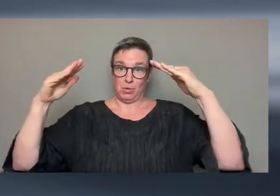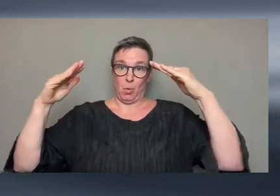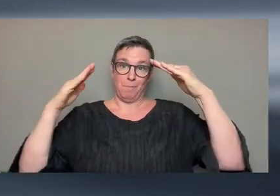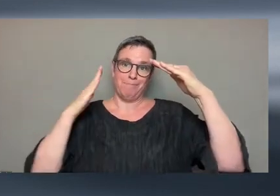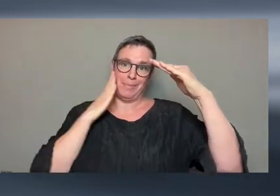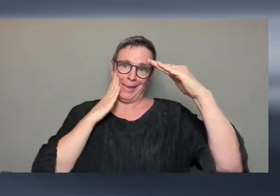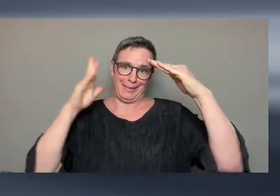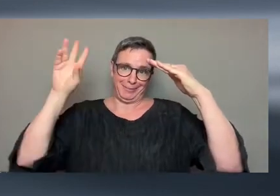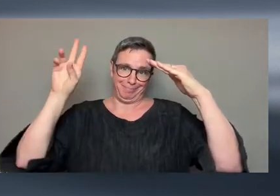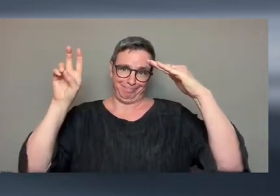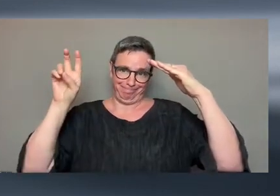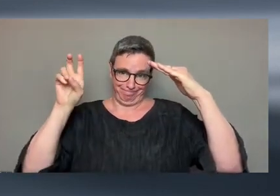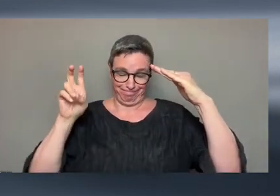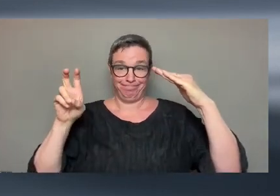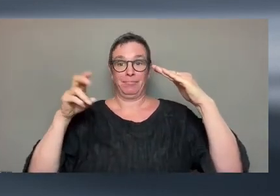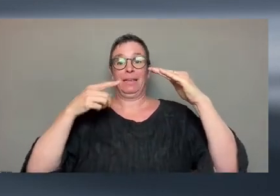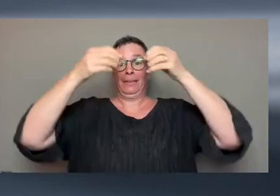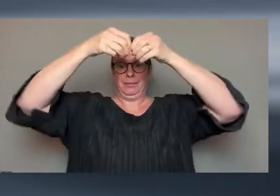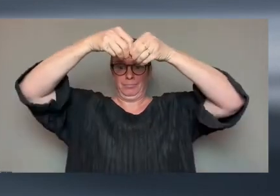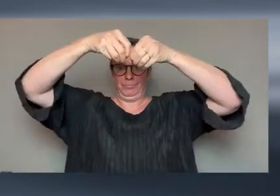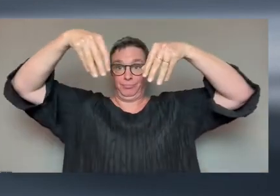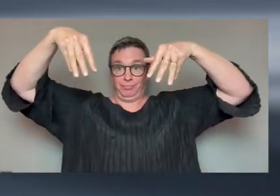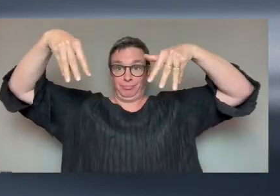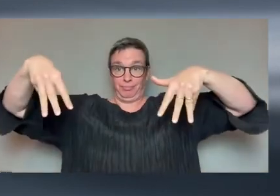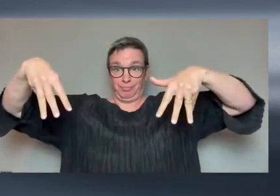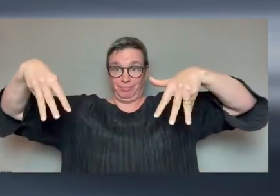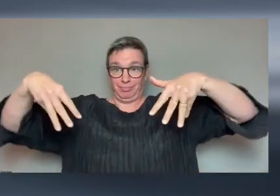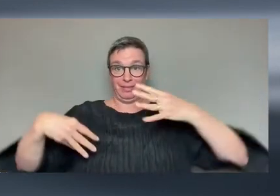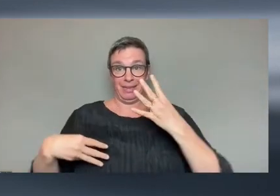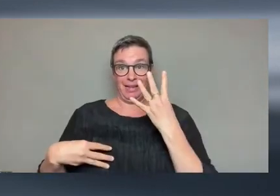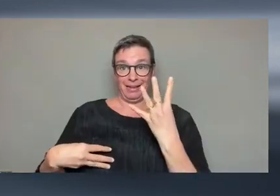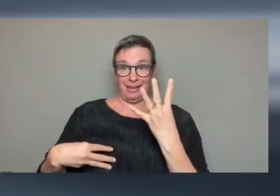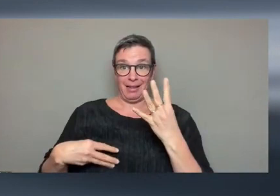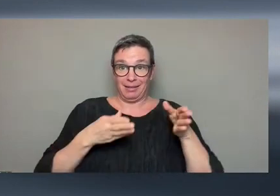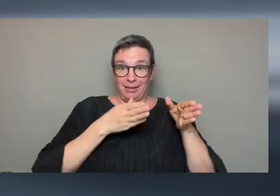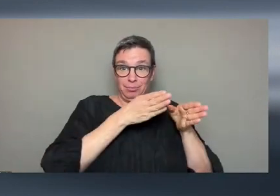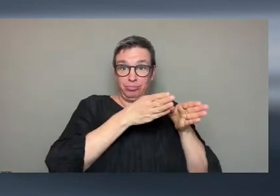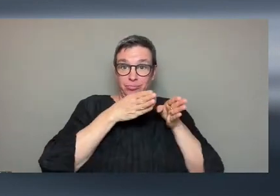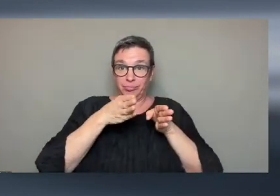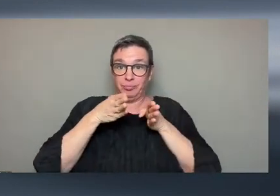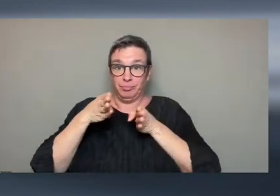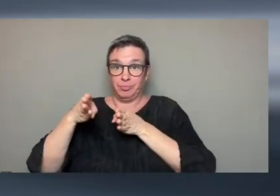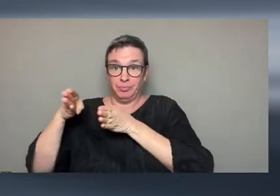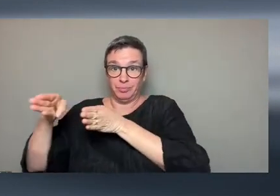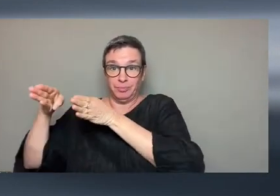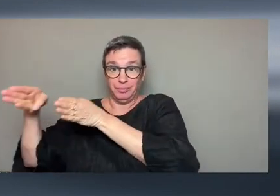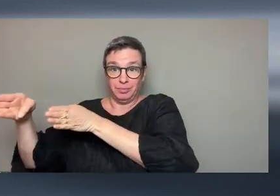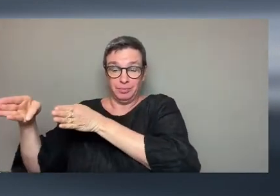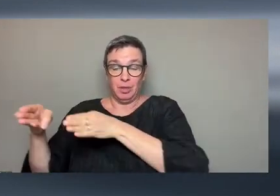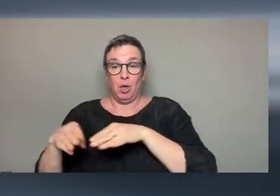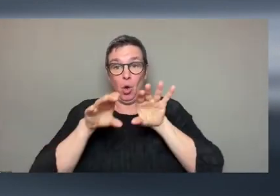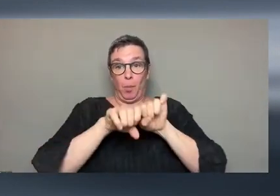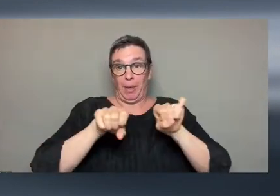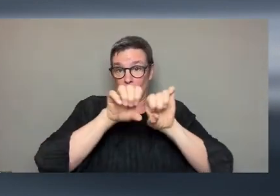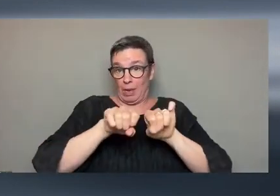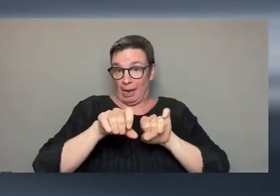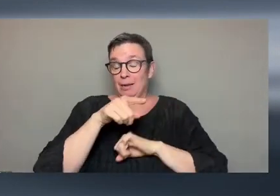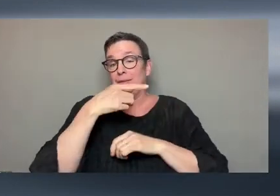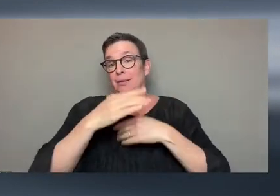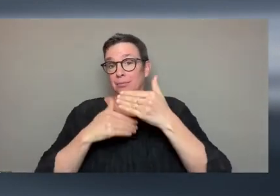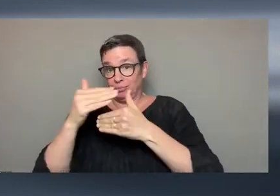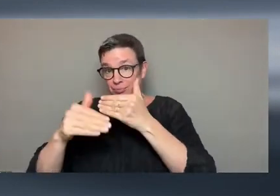maison mère, les CFF gèrent 4 divisions opérationnelles ainsi que le